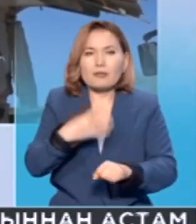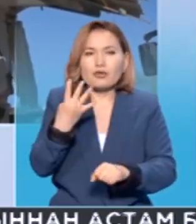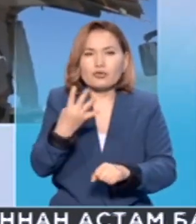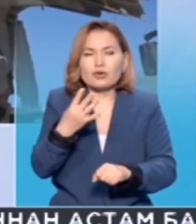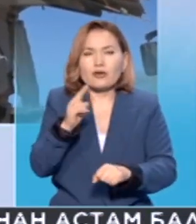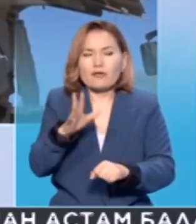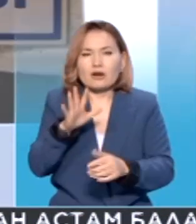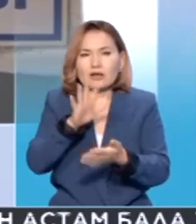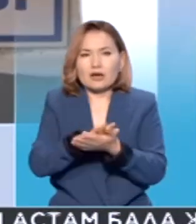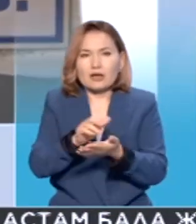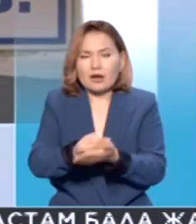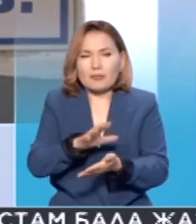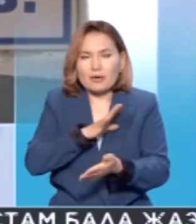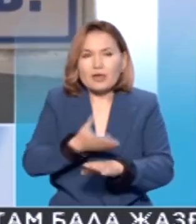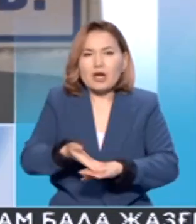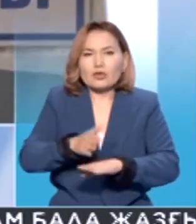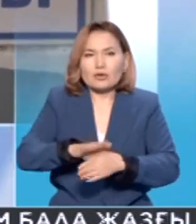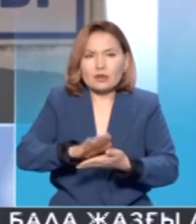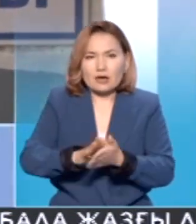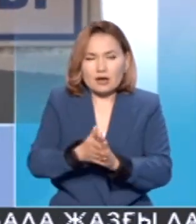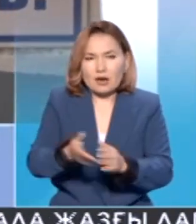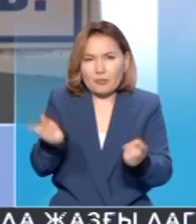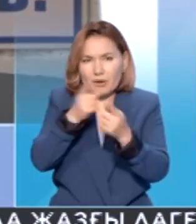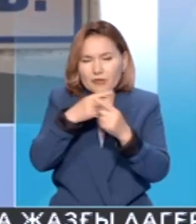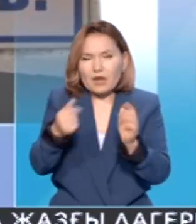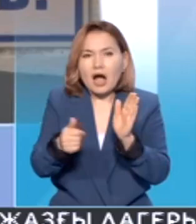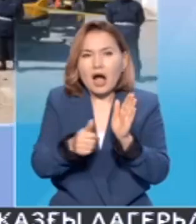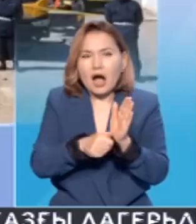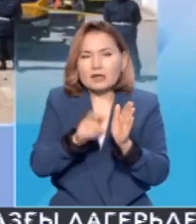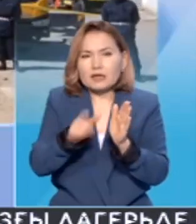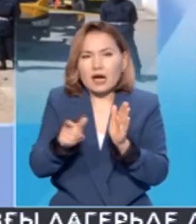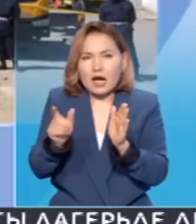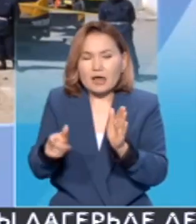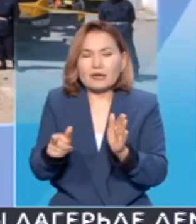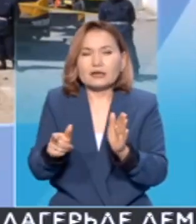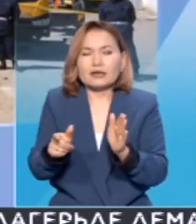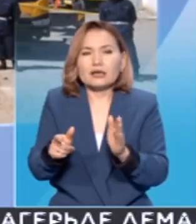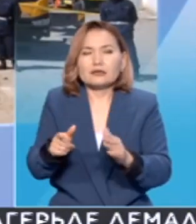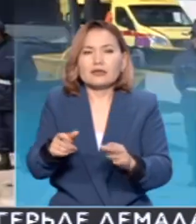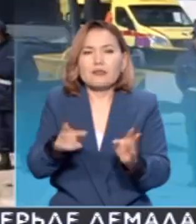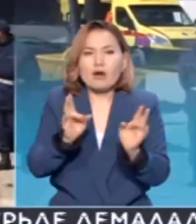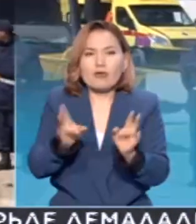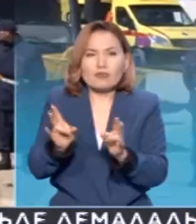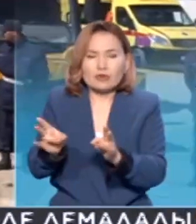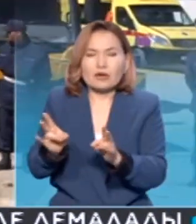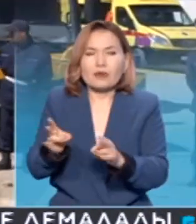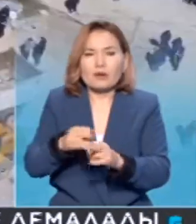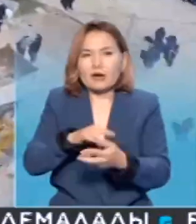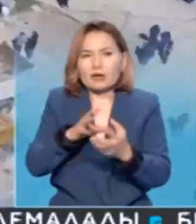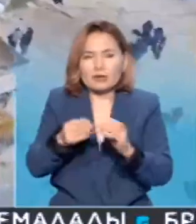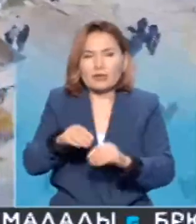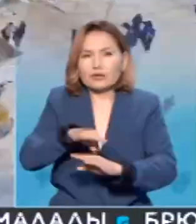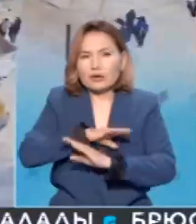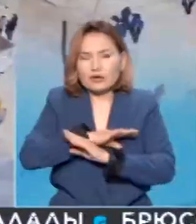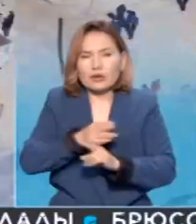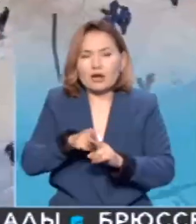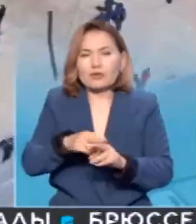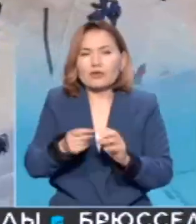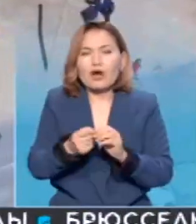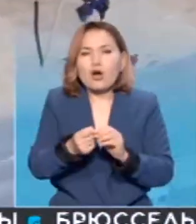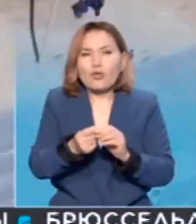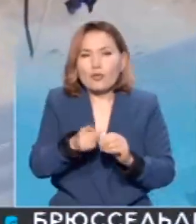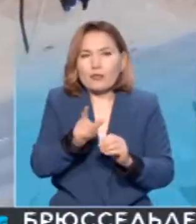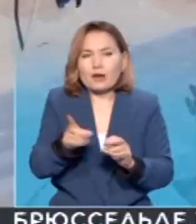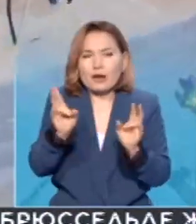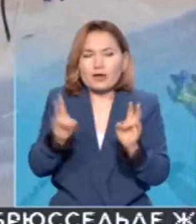еді. Төтенше оқиғаның салдарынан 6 адам қаза тапты, тағы 11 тұрғын зардап шекті. Баспанасыз қалған 9